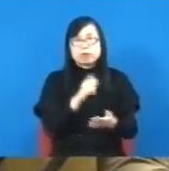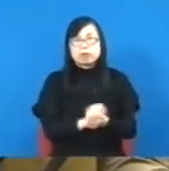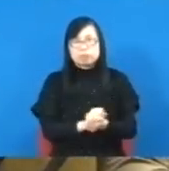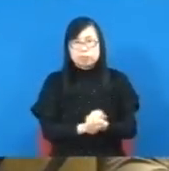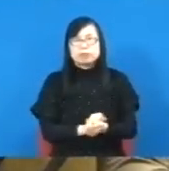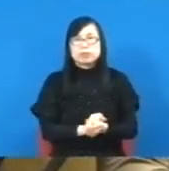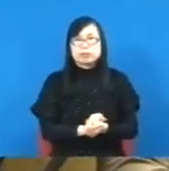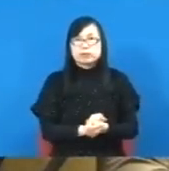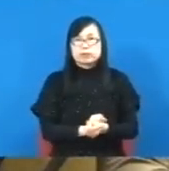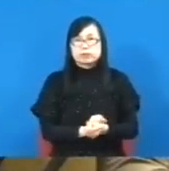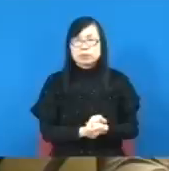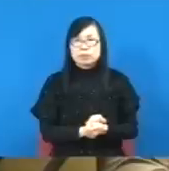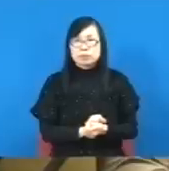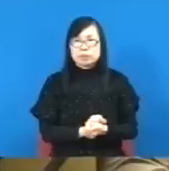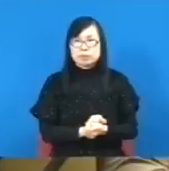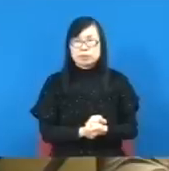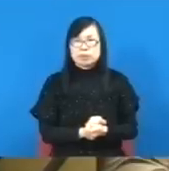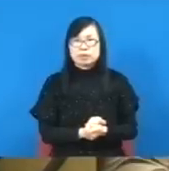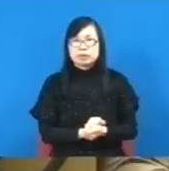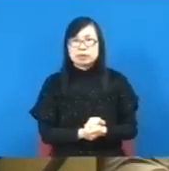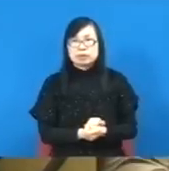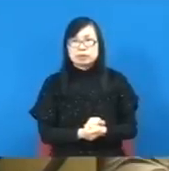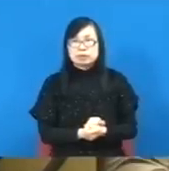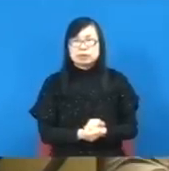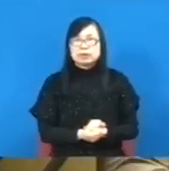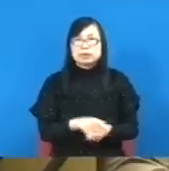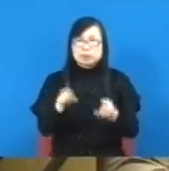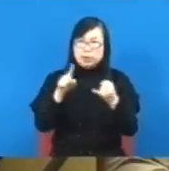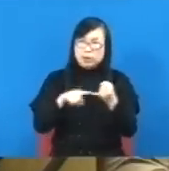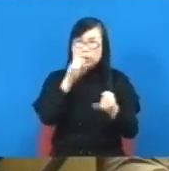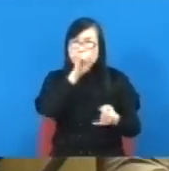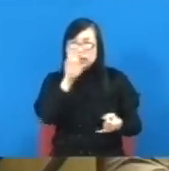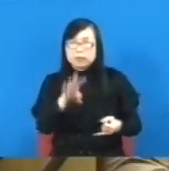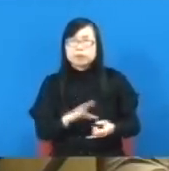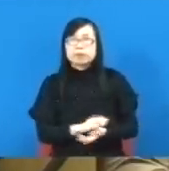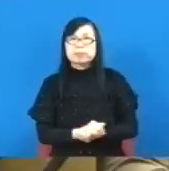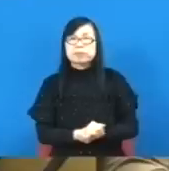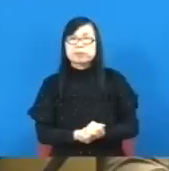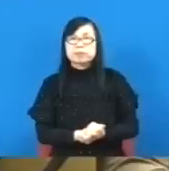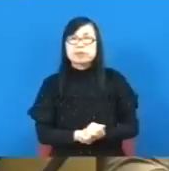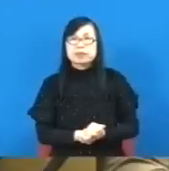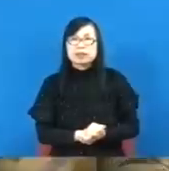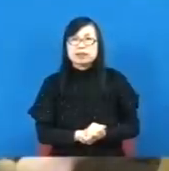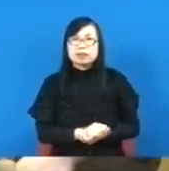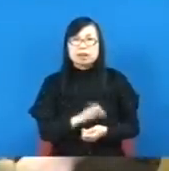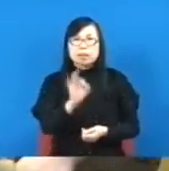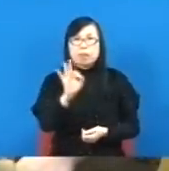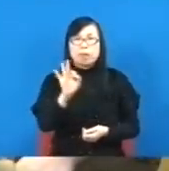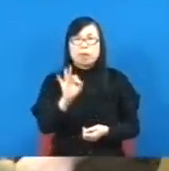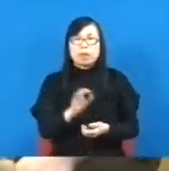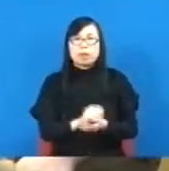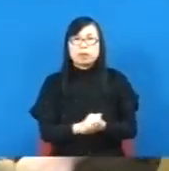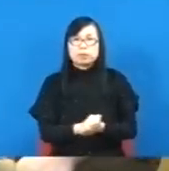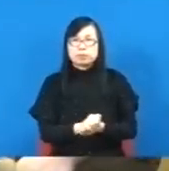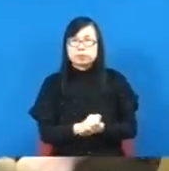道啦，係咪？嗱，但係佢後屘講一句，佢誒、你呢啲冇典故嘅，你一